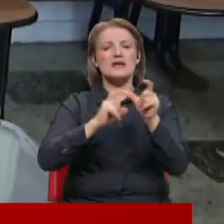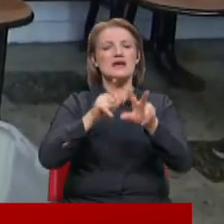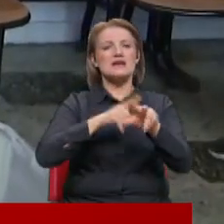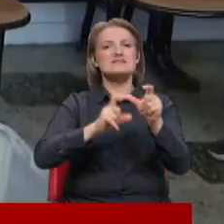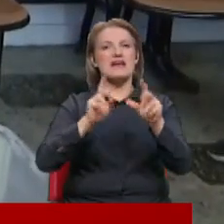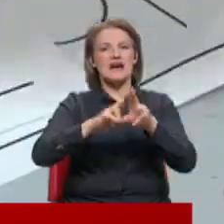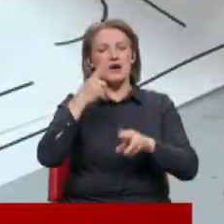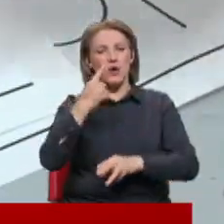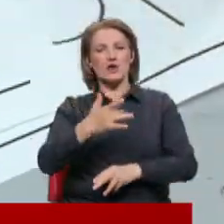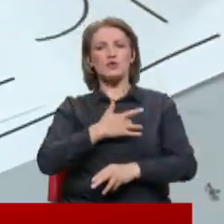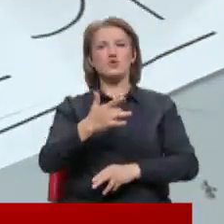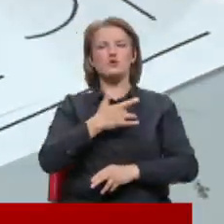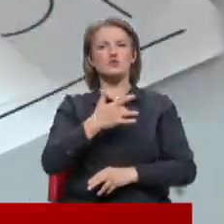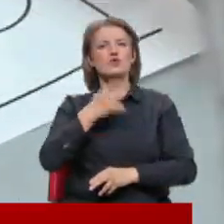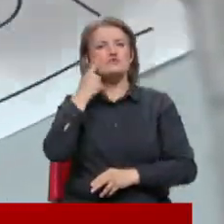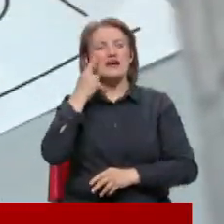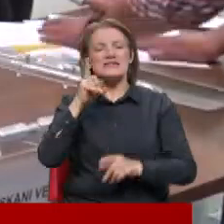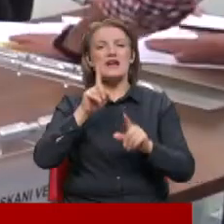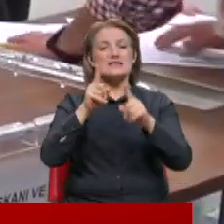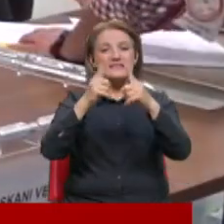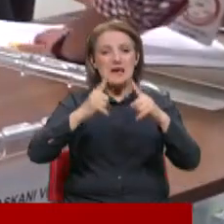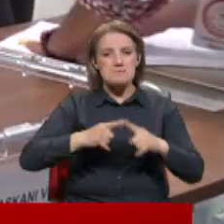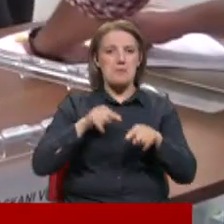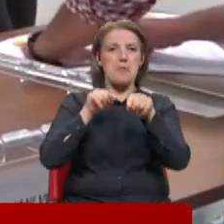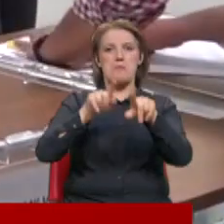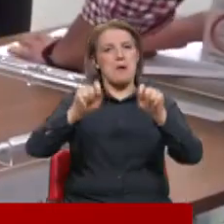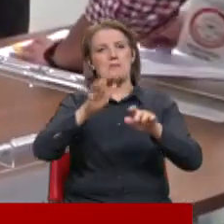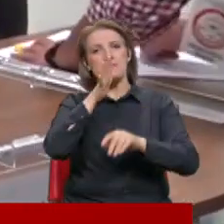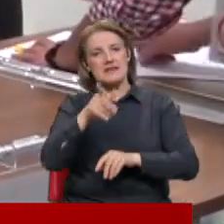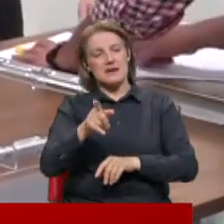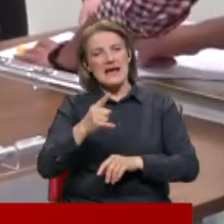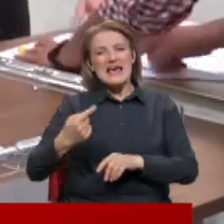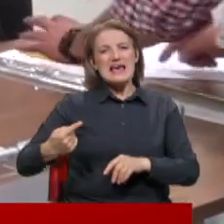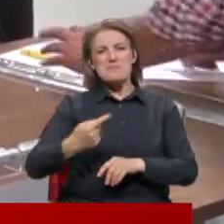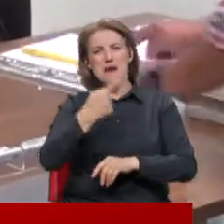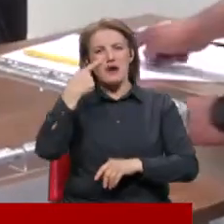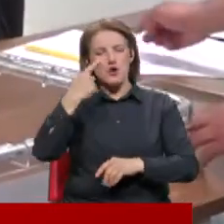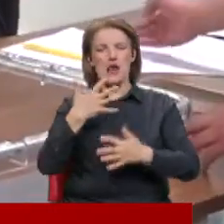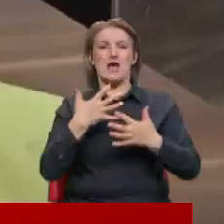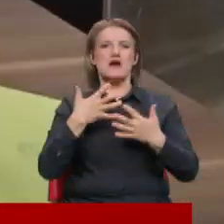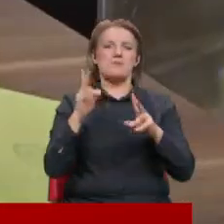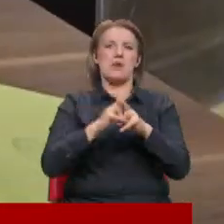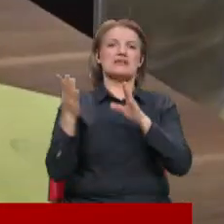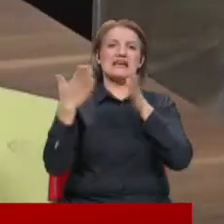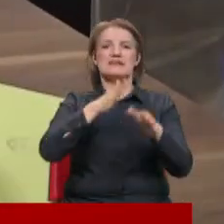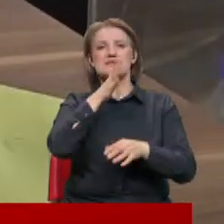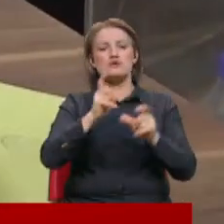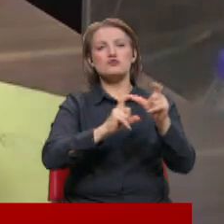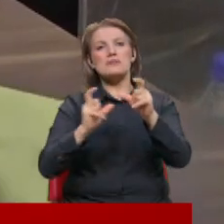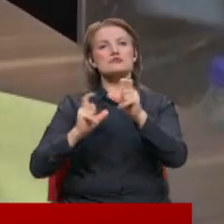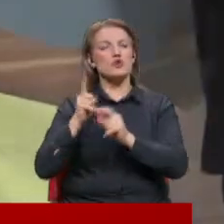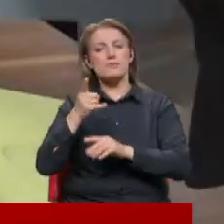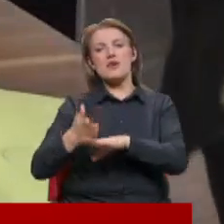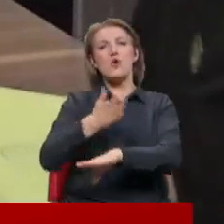gönüllü müşahitler sayımı takip edebilir Güvenlik güçleri ise ancak ihbar üzerine gidebilir sandık başına soyluysa bir önceki